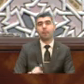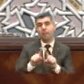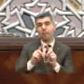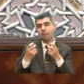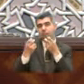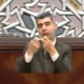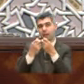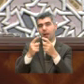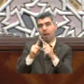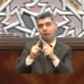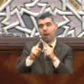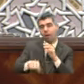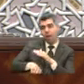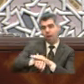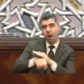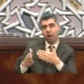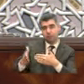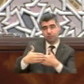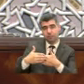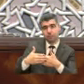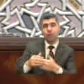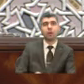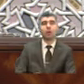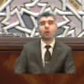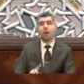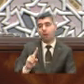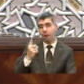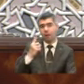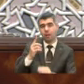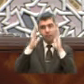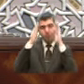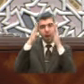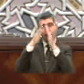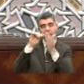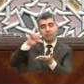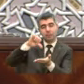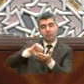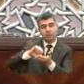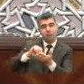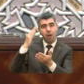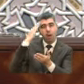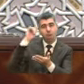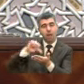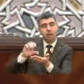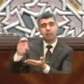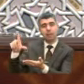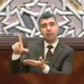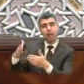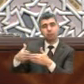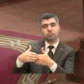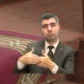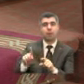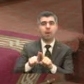للملاعب المغلقه كاين استثناء ملعب محمد الخامس بالدار البيضاء والملعب الكبير بفاس، وهذا كيخضع لواحد المجموعه ديال الاجراءات